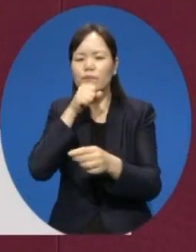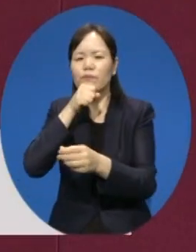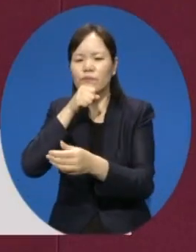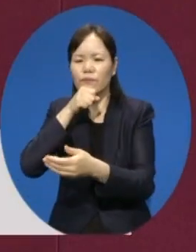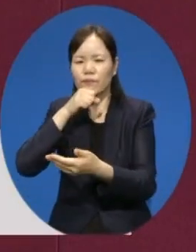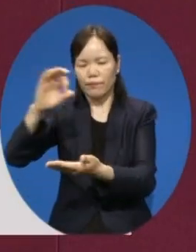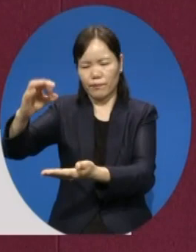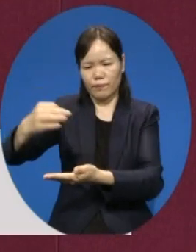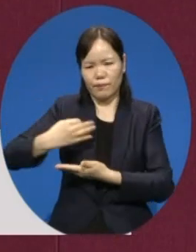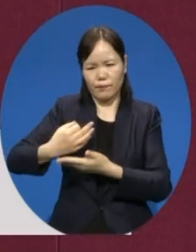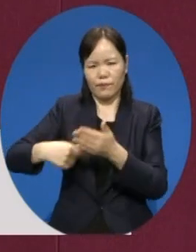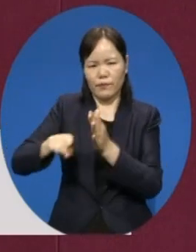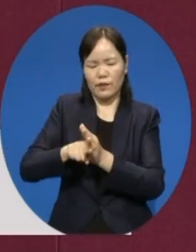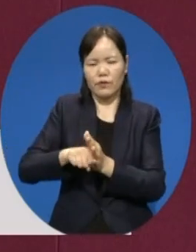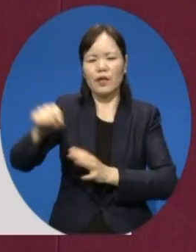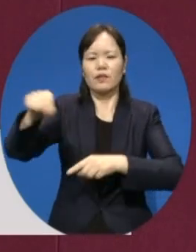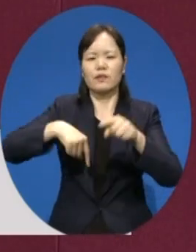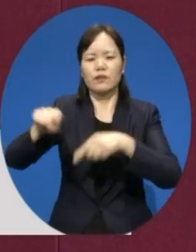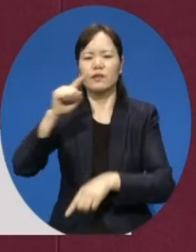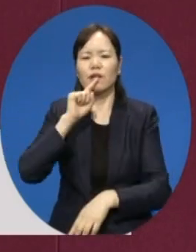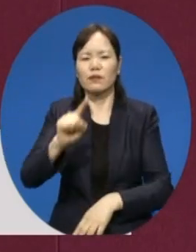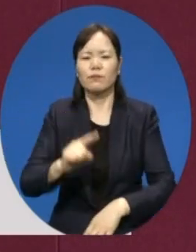위한 정치였다는 거죠.